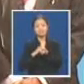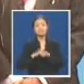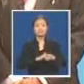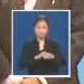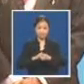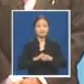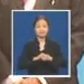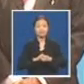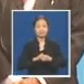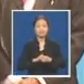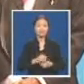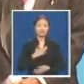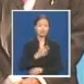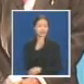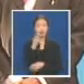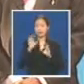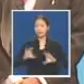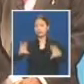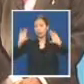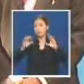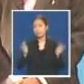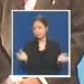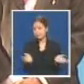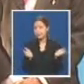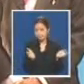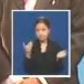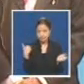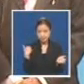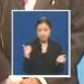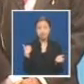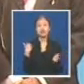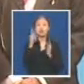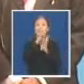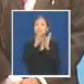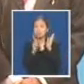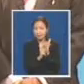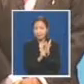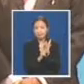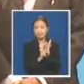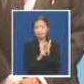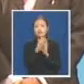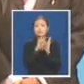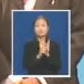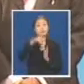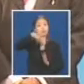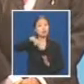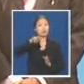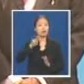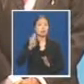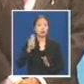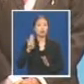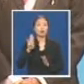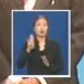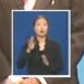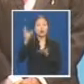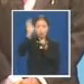เพราะฉะนั้นจะเห็นว่ารัฐบาลเองก็ได้มีการผลักดันกฎหมายที่เรียกว่าพระราชบัญญัติกองทุนการ